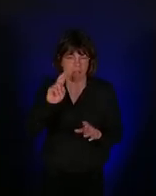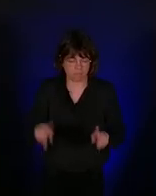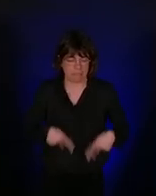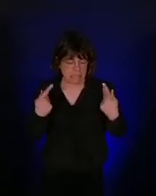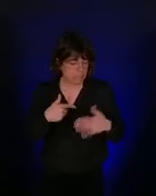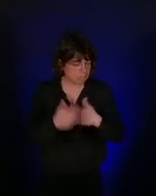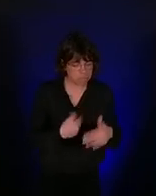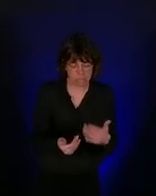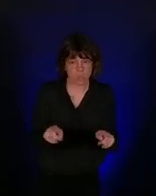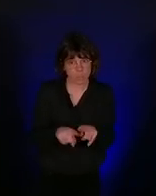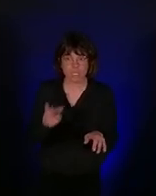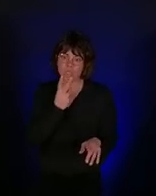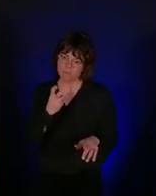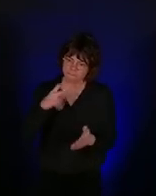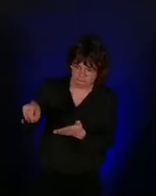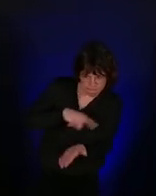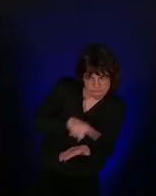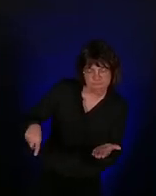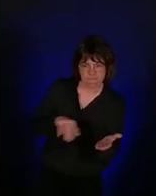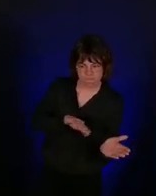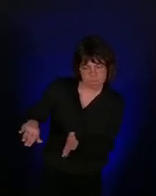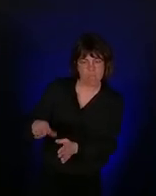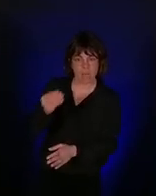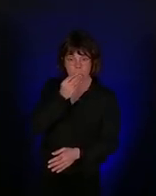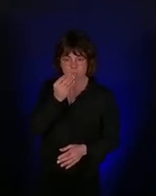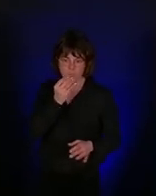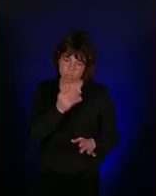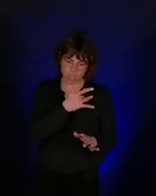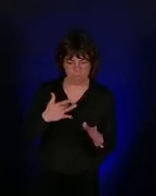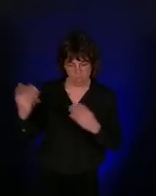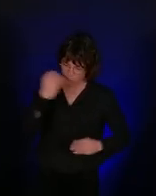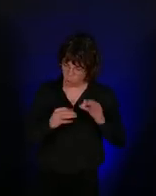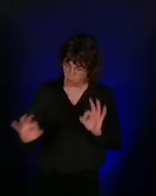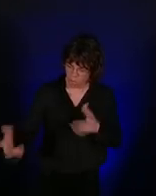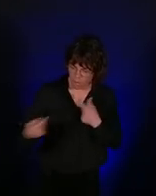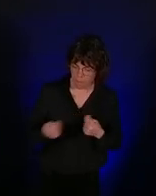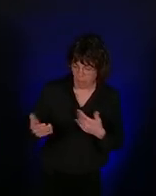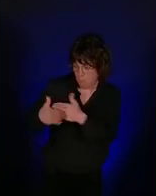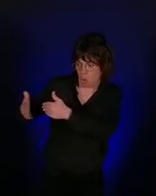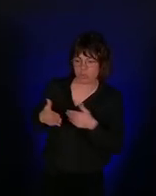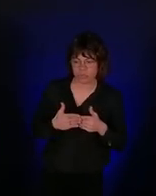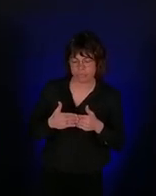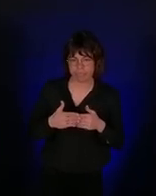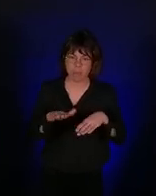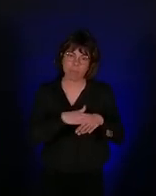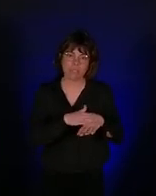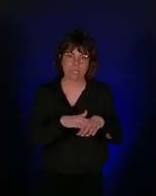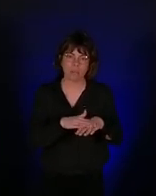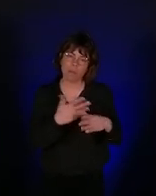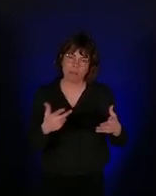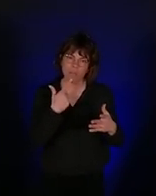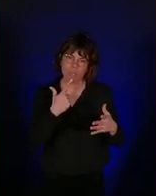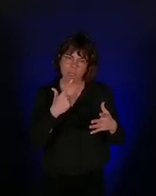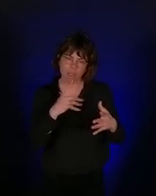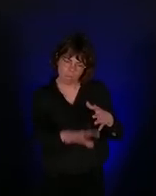aussi les citoyens d'une alimentation saine de proximité. Politiquement, il s'agit d'une